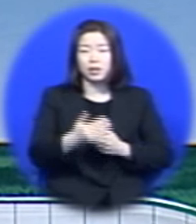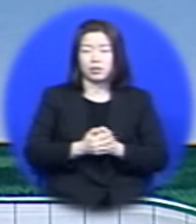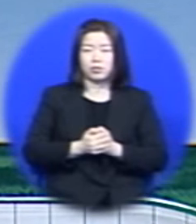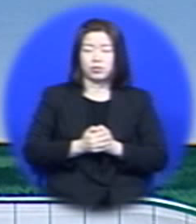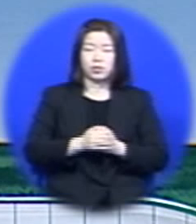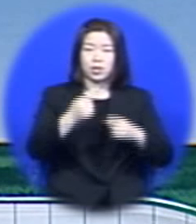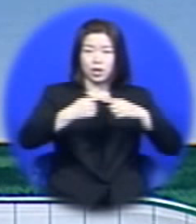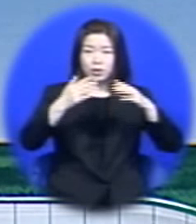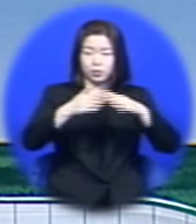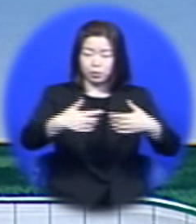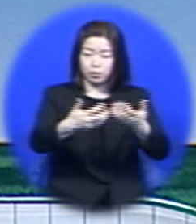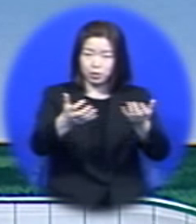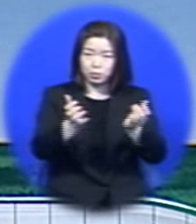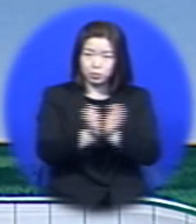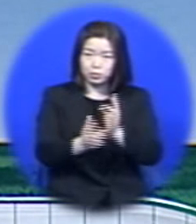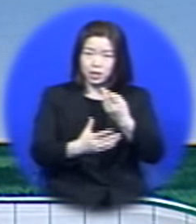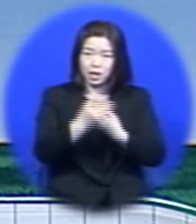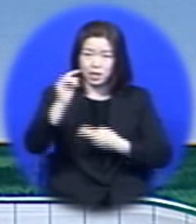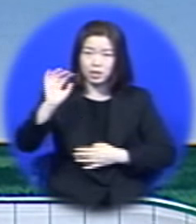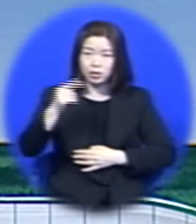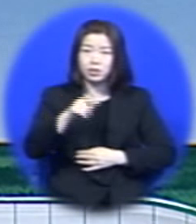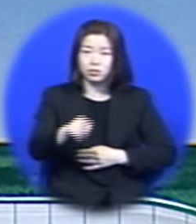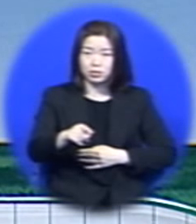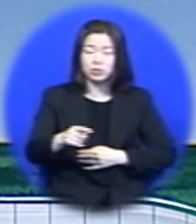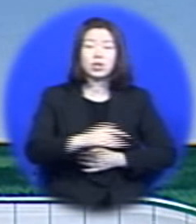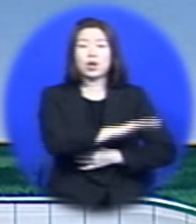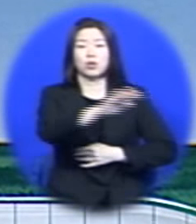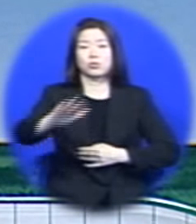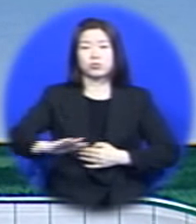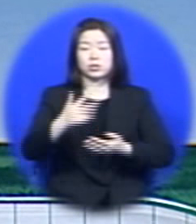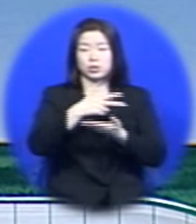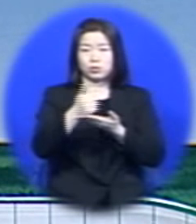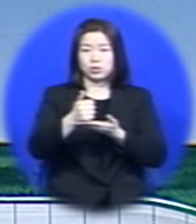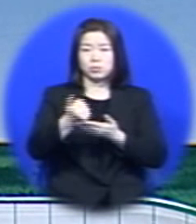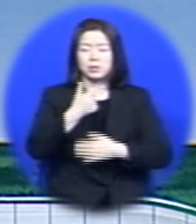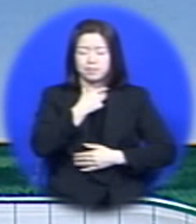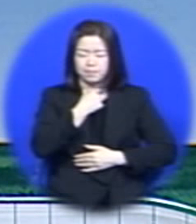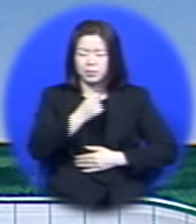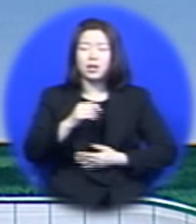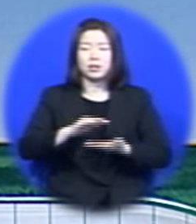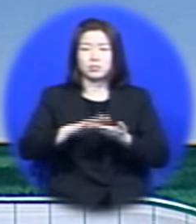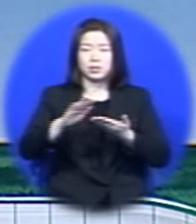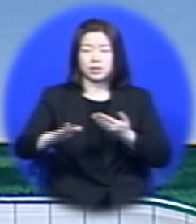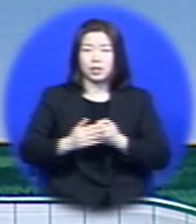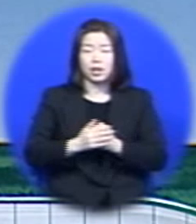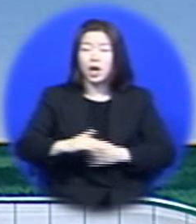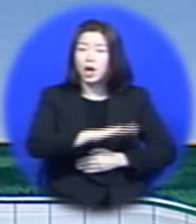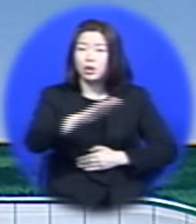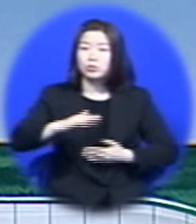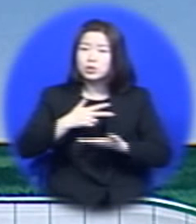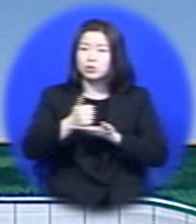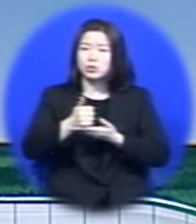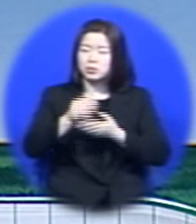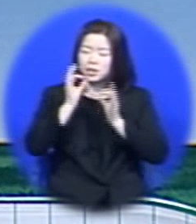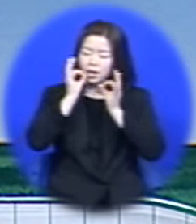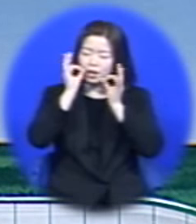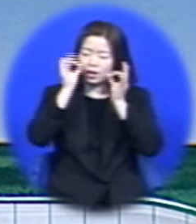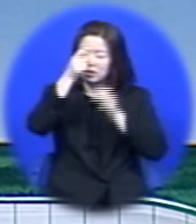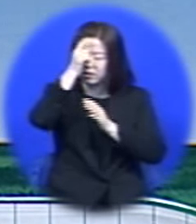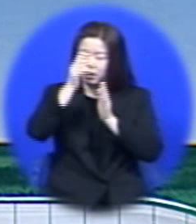교회 공동체가 하나가 되는 것은 우리 주님의 소원이에요. 우리 주님의 간절한